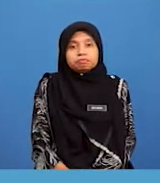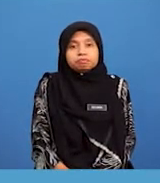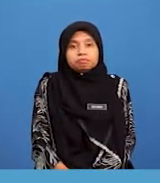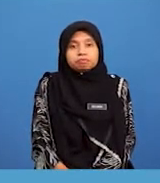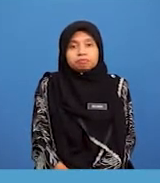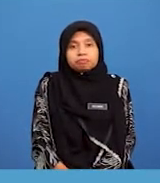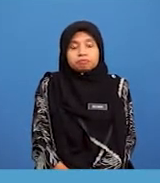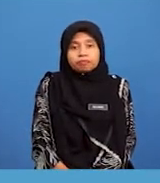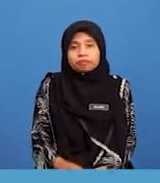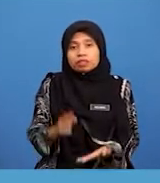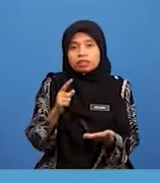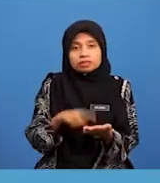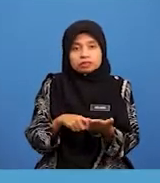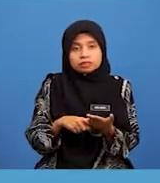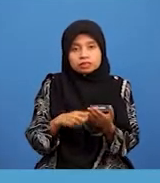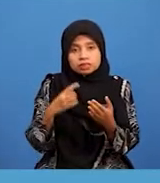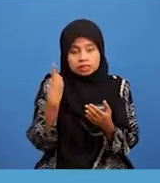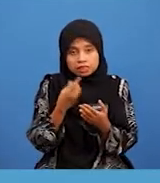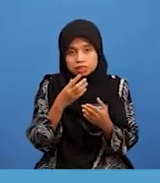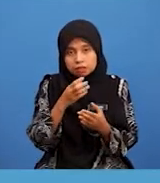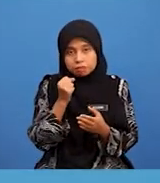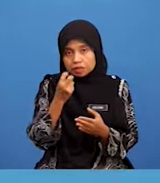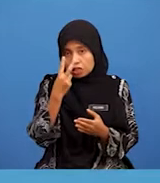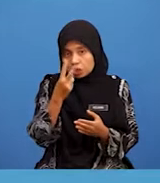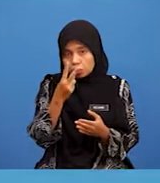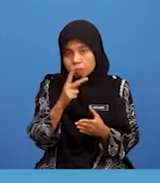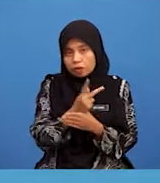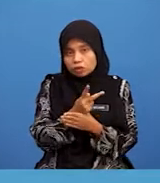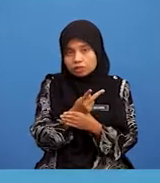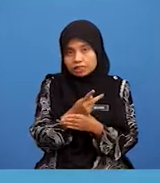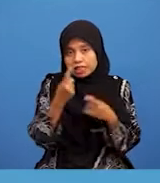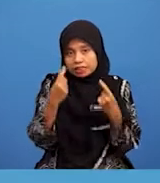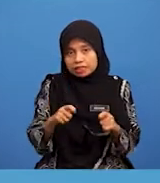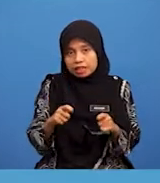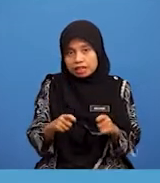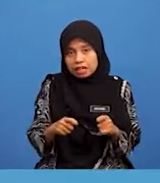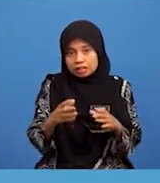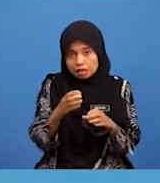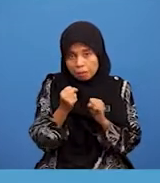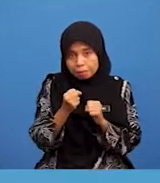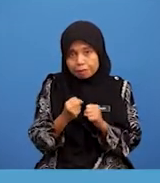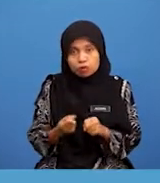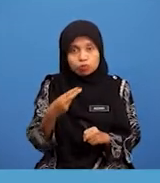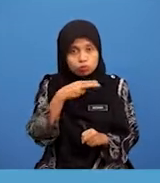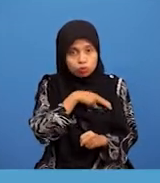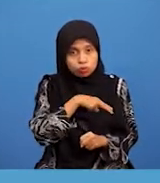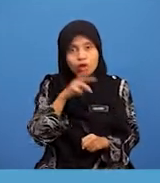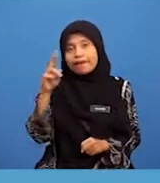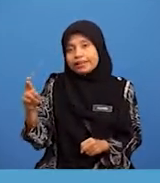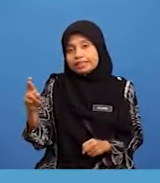Baiklah murid-murid, di sini kita dapat melihat bahawa perkongsian telah memperoleh untung